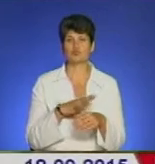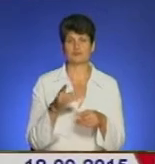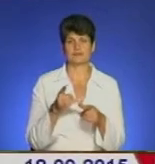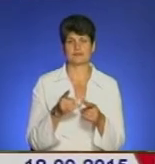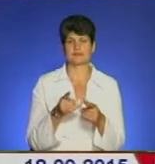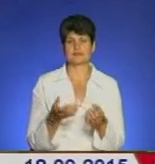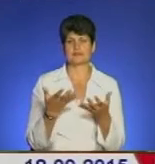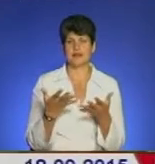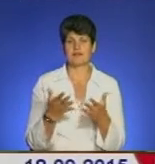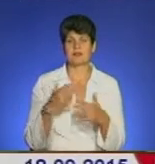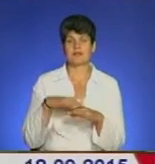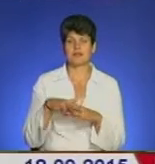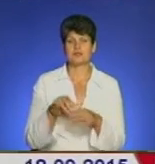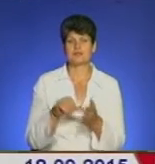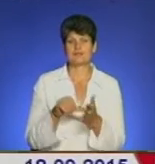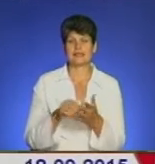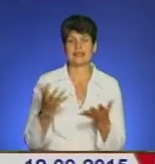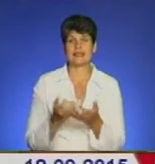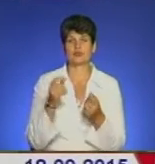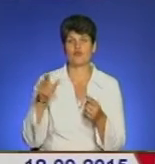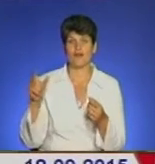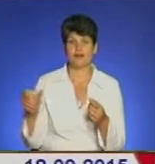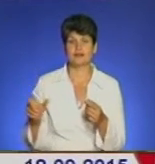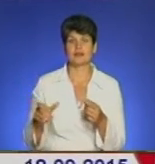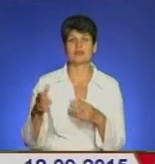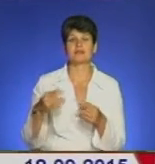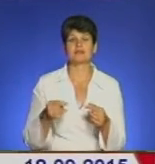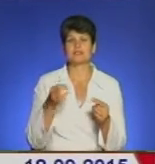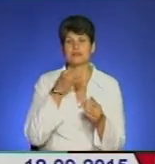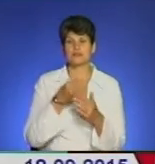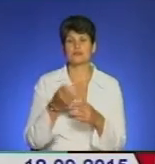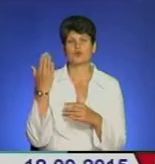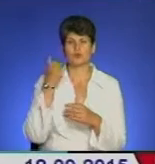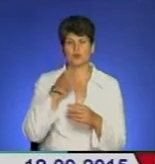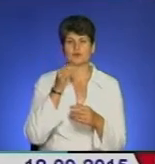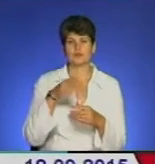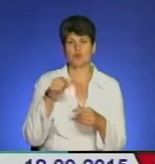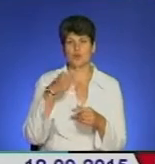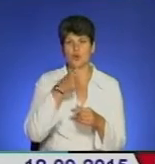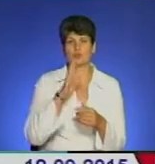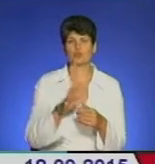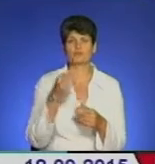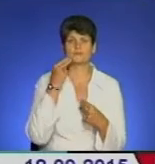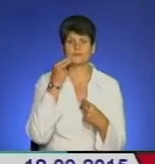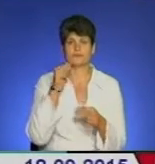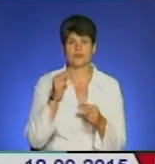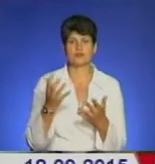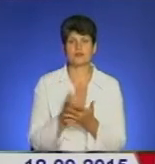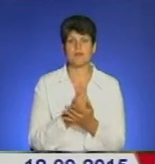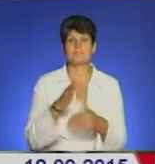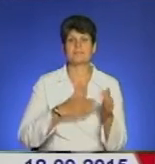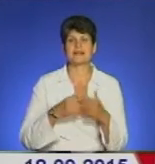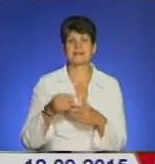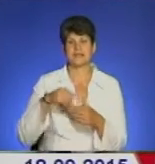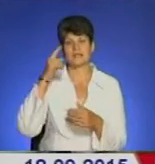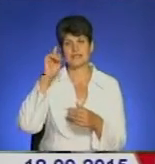представили рятувальники. Журналістам зізналися, цього року буде ще цікавіше. Всі завдання спрямовані на здобуття практичних навиків